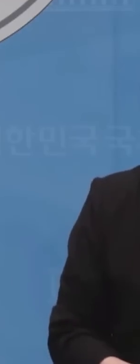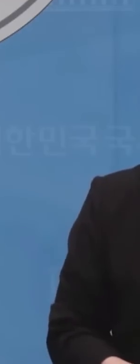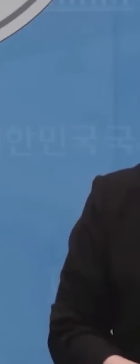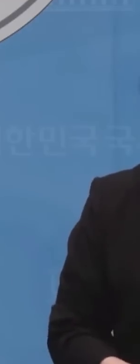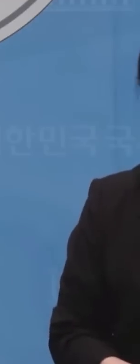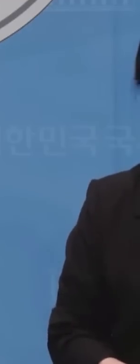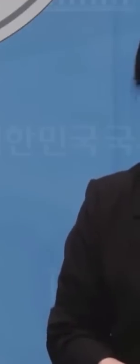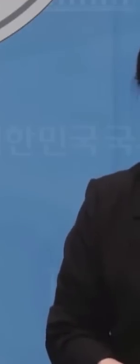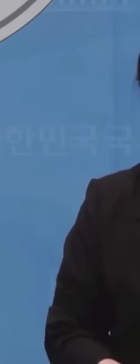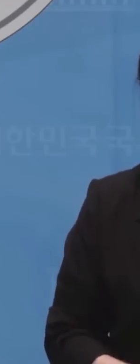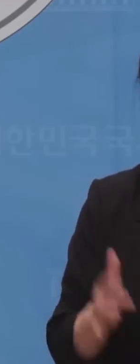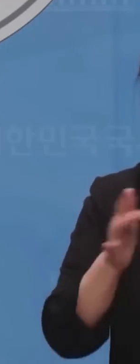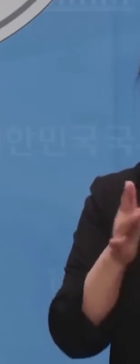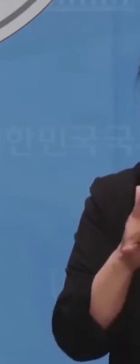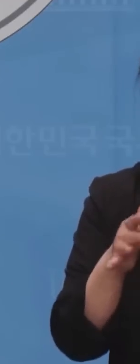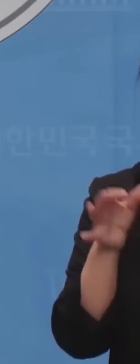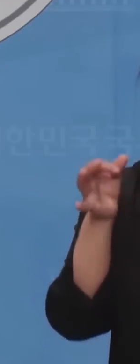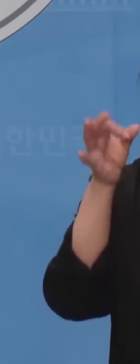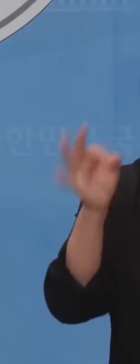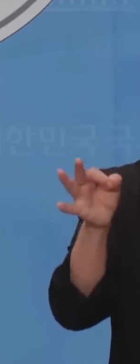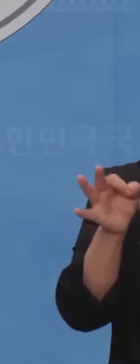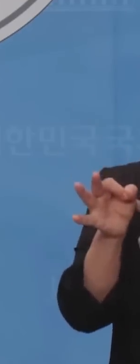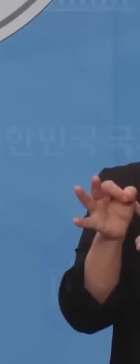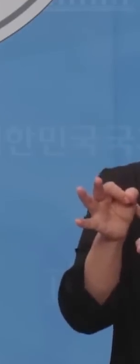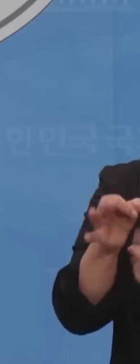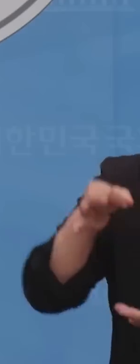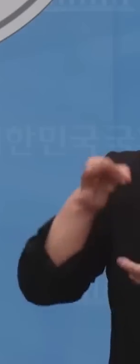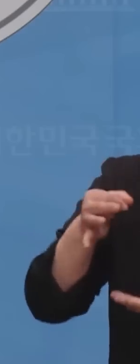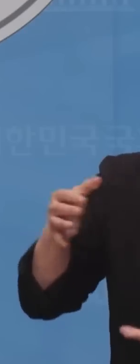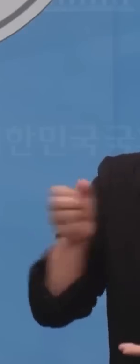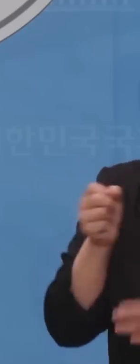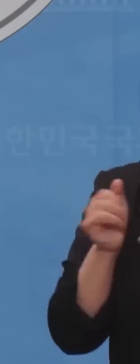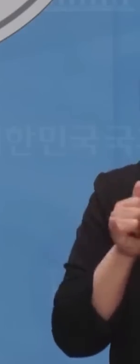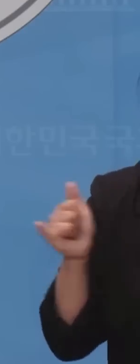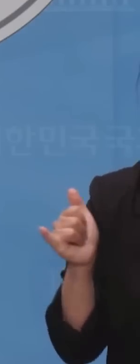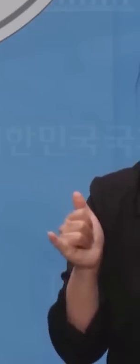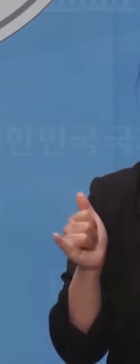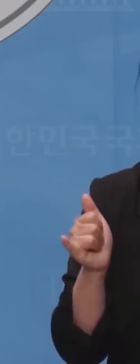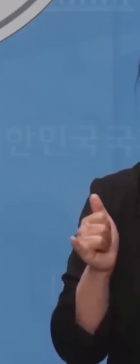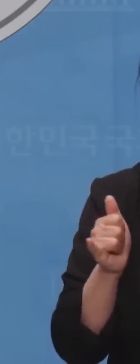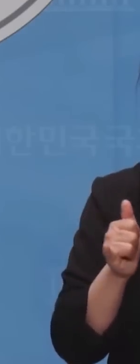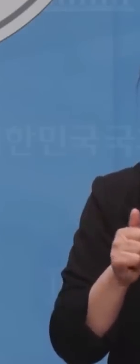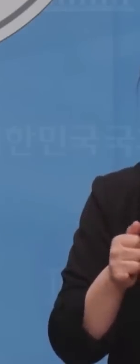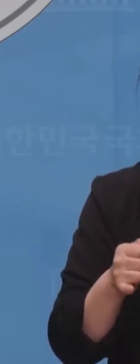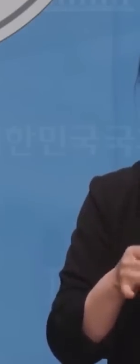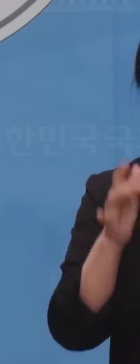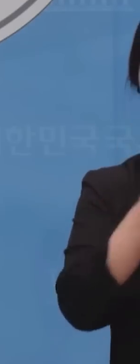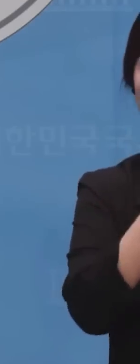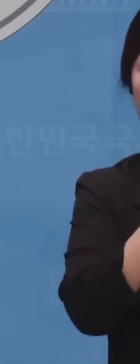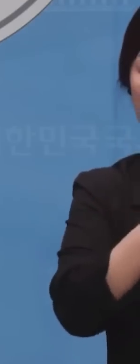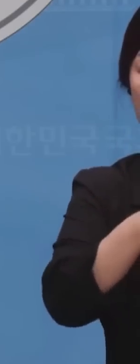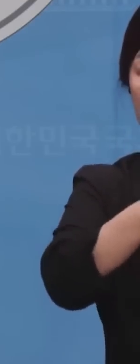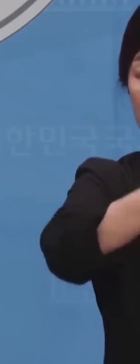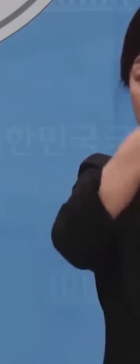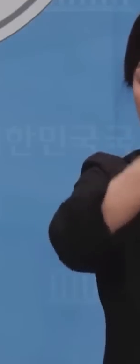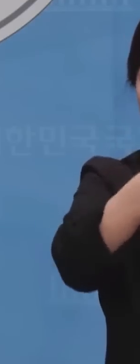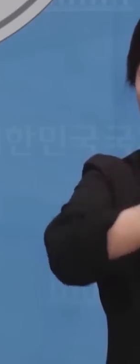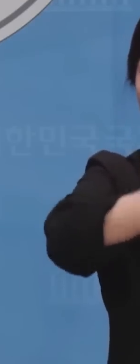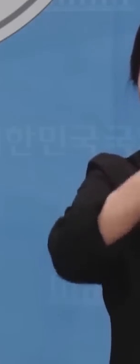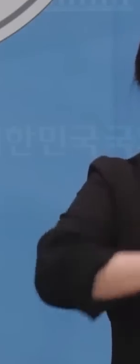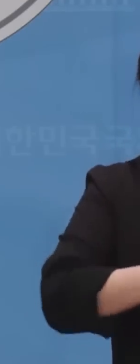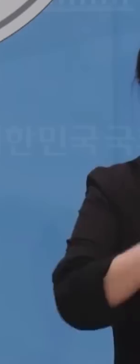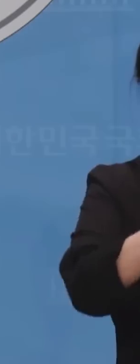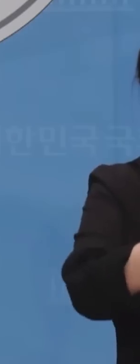60억 원의 가상화폐를 소유한 자가 가상화폐 과세 유예 법안을 공동